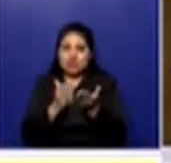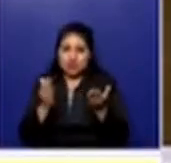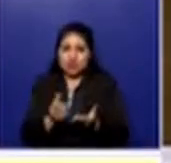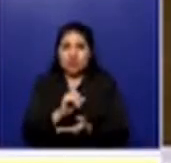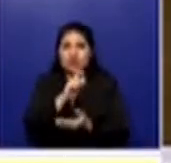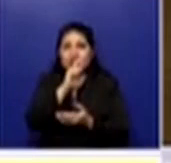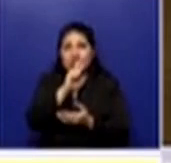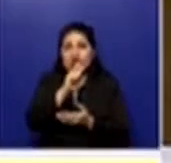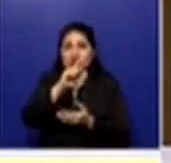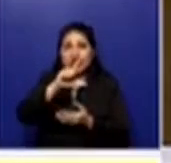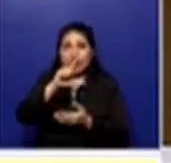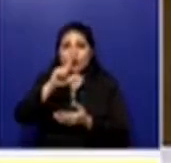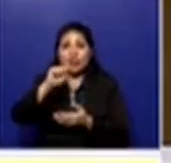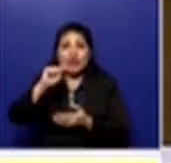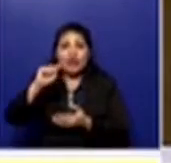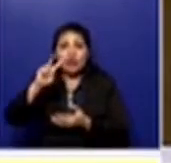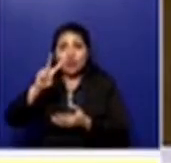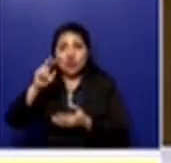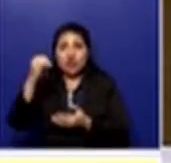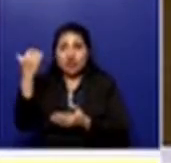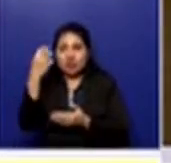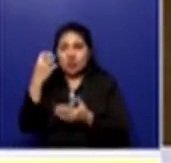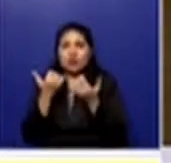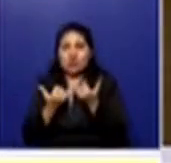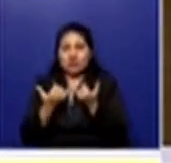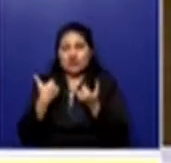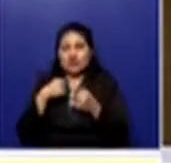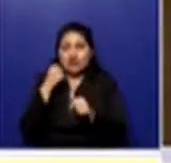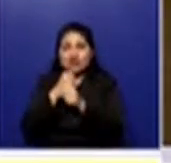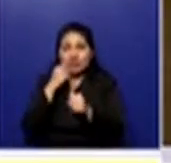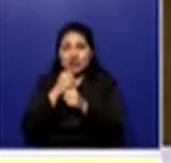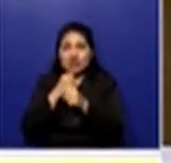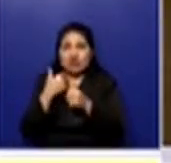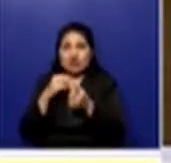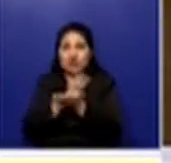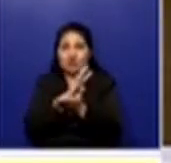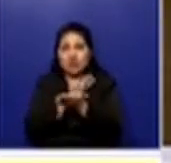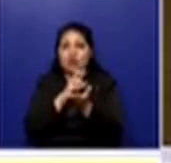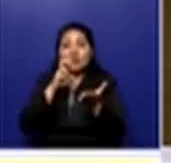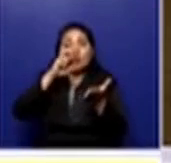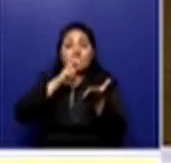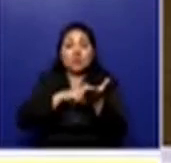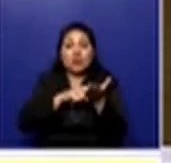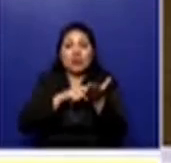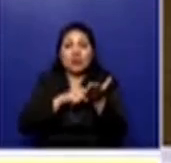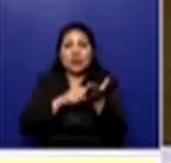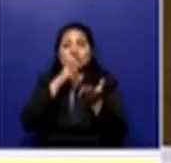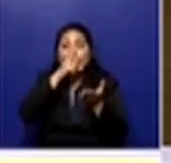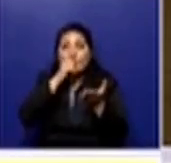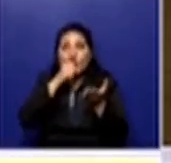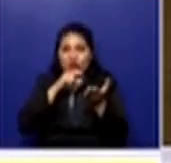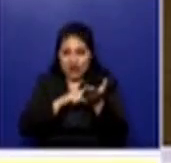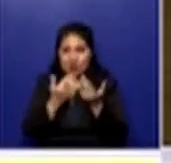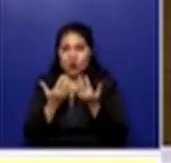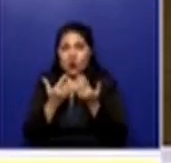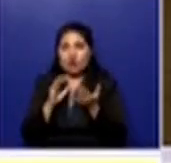ALTV นะคะอยากเรียนว่าตอนนี้ ALTV เนี่ยยังเป็นการทำงานอยู่บนใบอนุญาตฉบับทดลองแต่เราเตรียมที่จะเสนอเป็นใบอนุญา